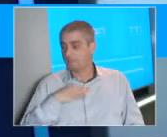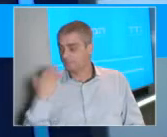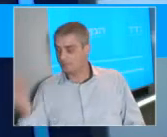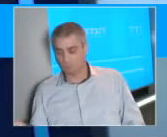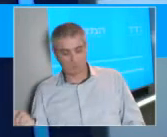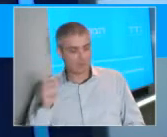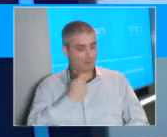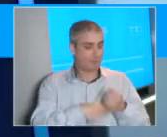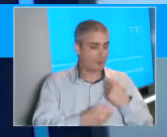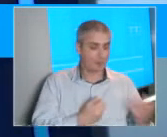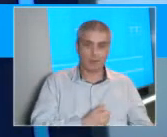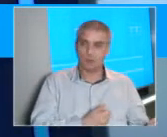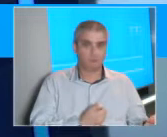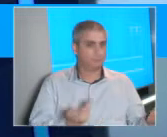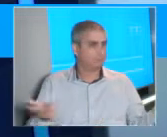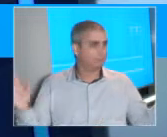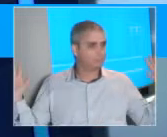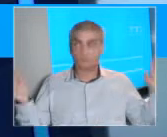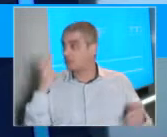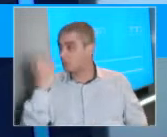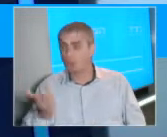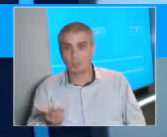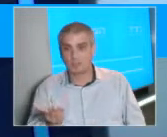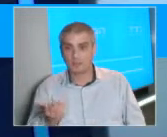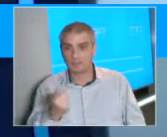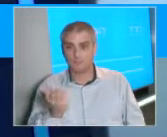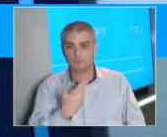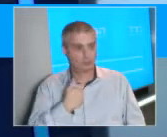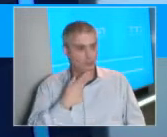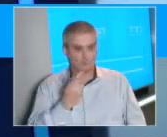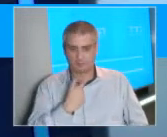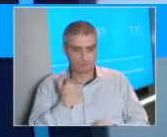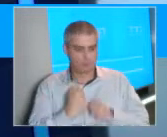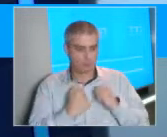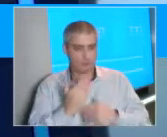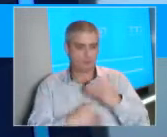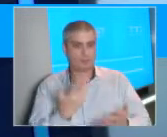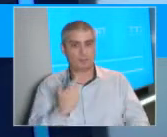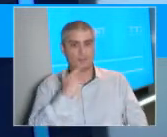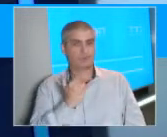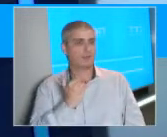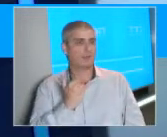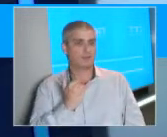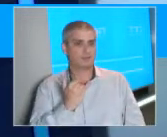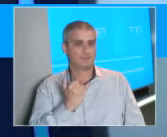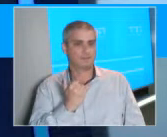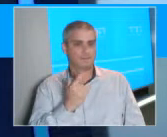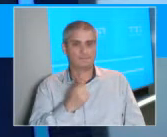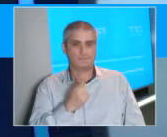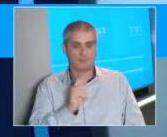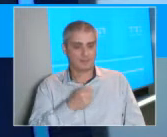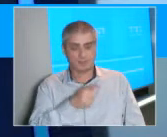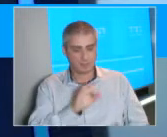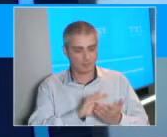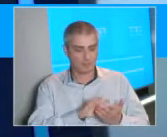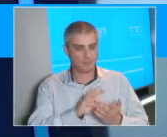גם מהצד הכלכלי, טוב, אפס... אתה יודע, אתה רואה שהמערכת... מה, אני לא בטוח. אותי, אבל המערכת בקושי זזה, אתה יודע. נכון, אבל... אני לא חושב שהבעיה שהמערכת בקושי זזה, דווקא אלה